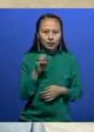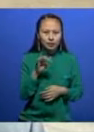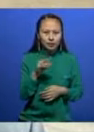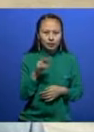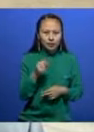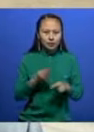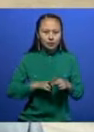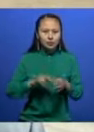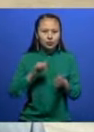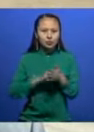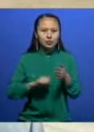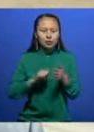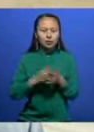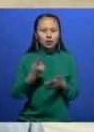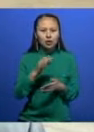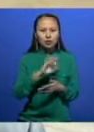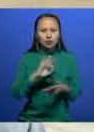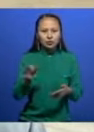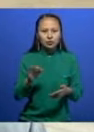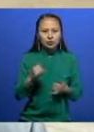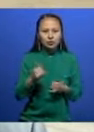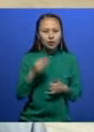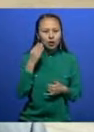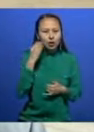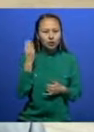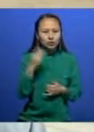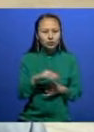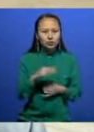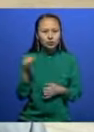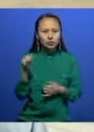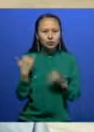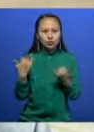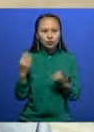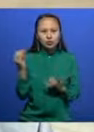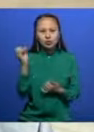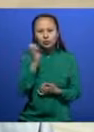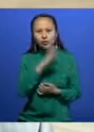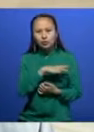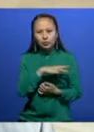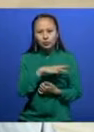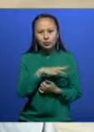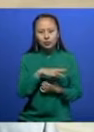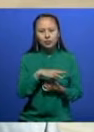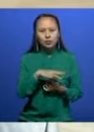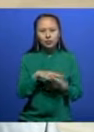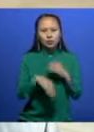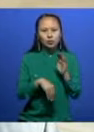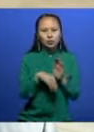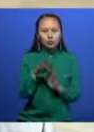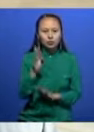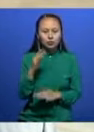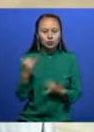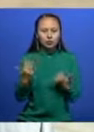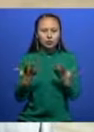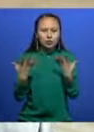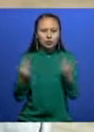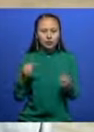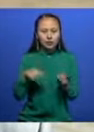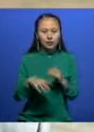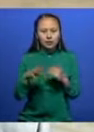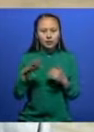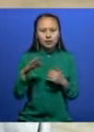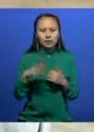күйдіріліп істелінген. Бір ғажабы сол тұрбалардың сапа жөні қазіргі тұрбалардан артық болмаса кем емес. Одан кейін бұл жерлерде